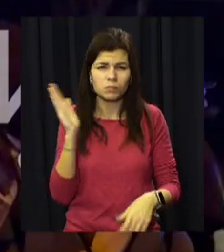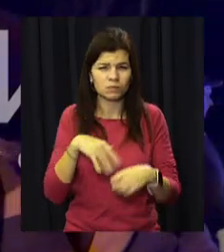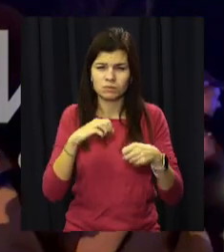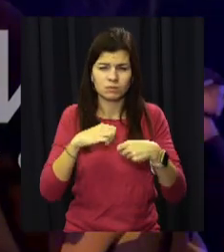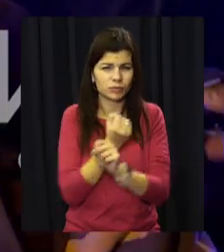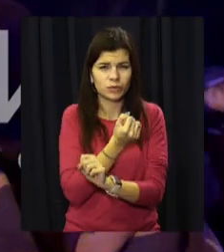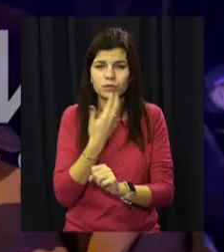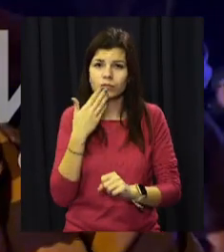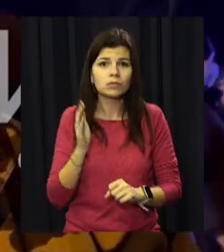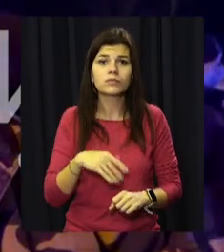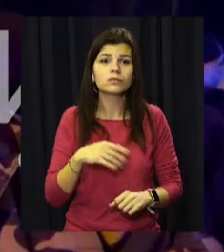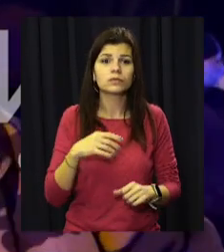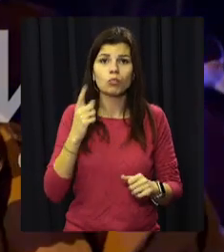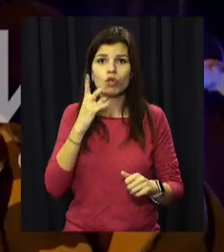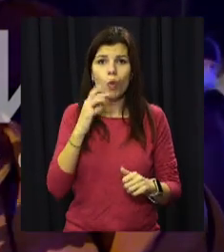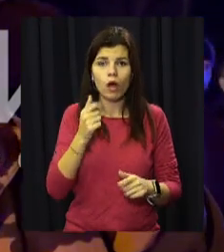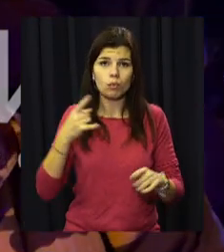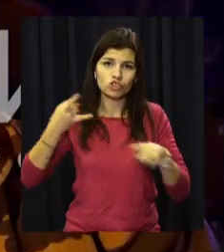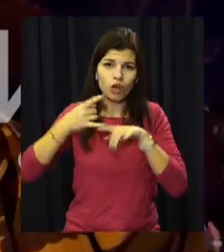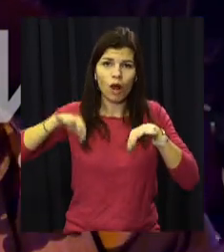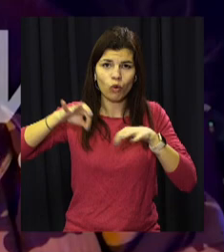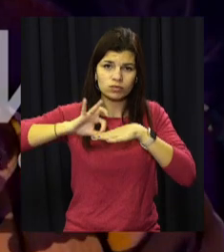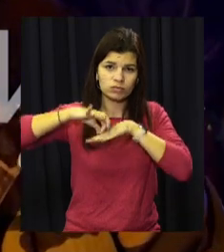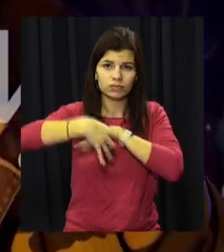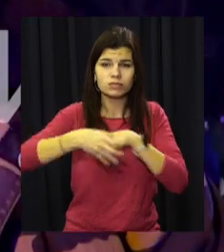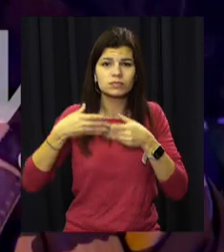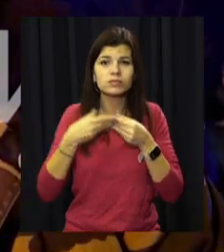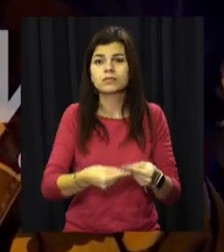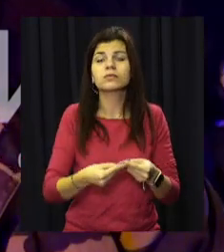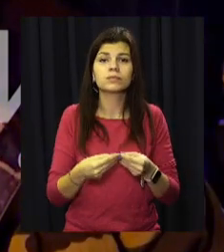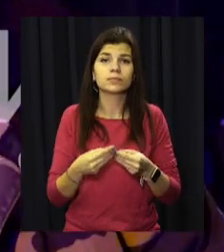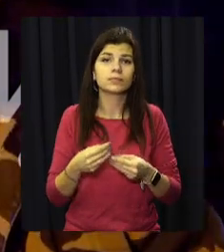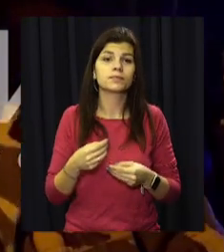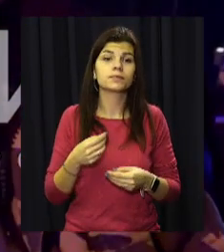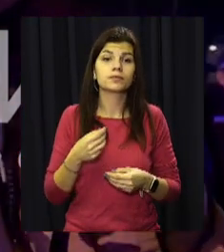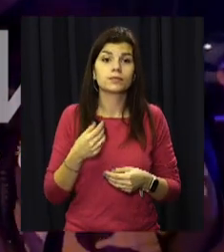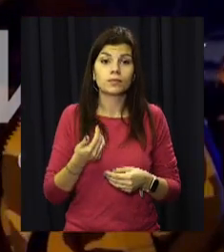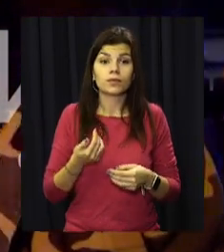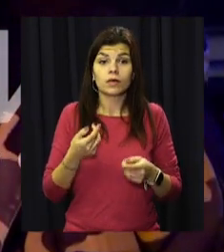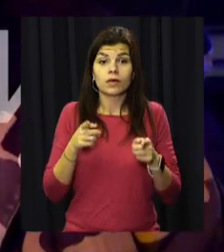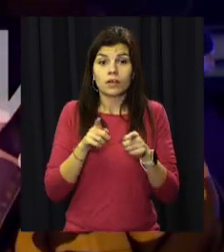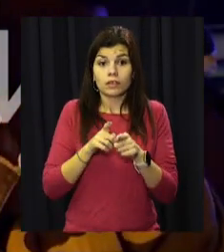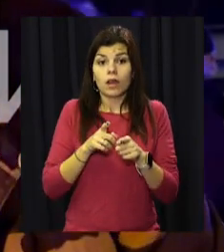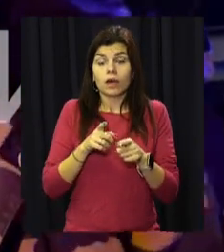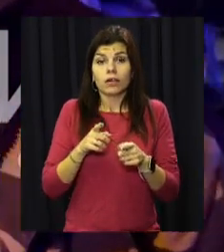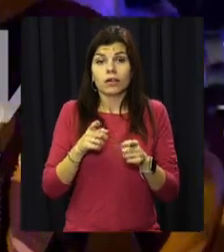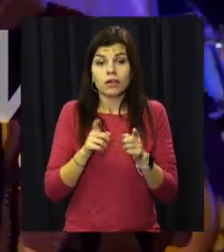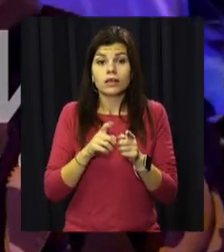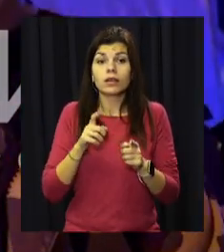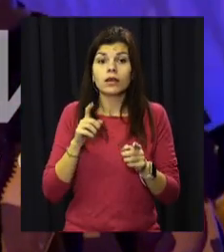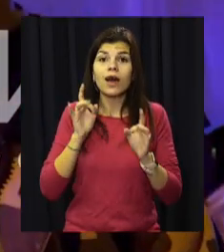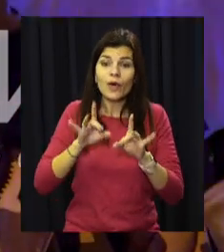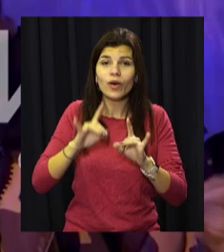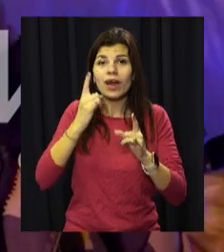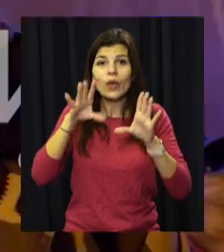Вытащили, подложили, что можно, потому что куда-то тянуть, побоялись, вдруг внутреннее повреждение. Ну так вот и лежали на руках, сказки рассказывали,